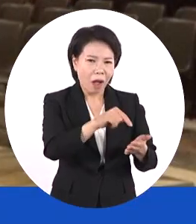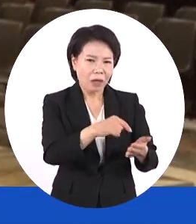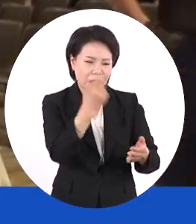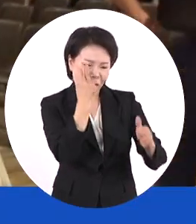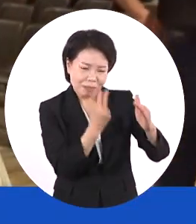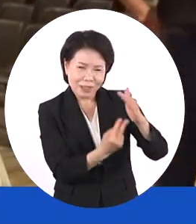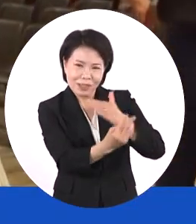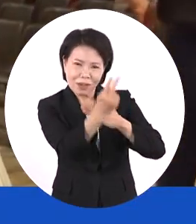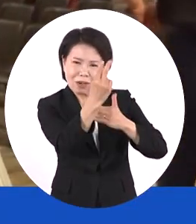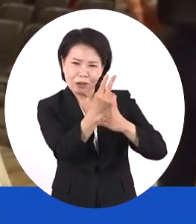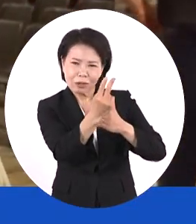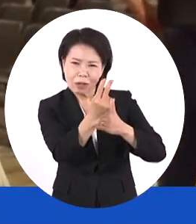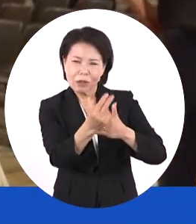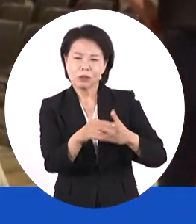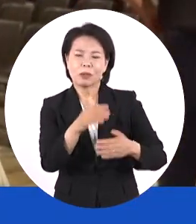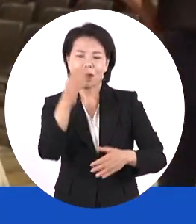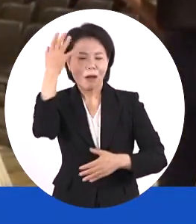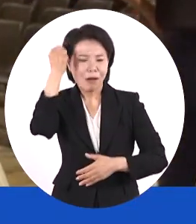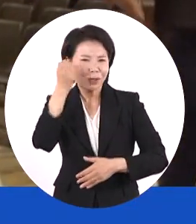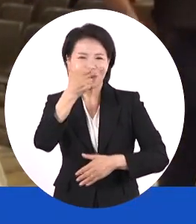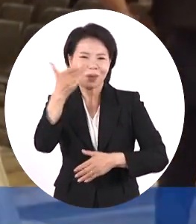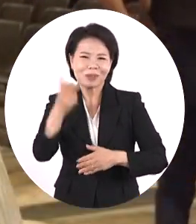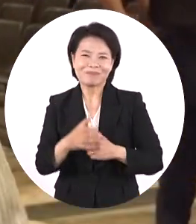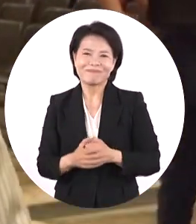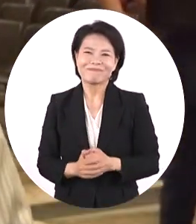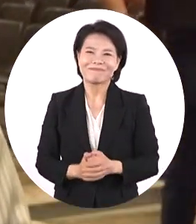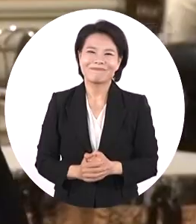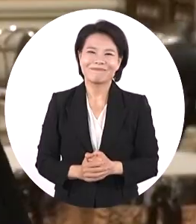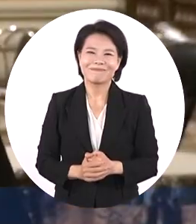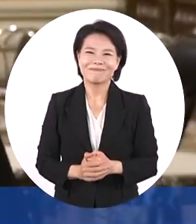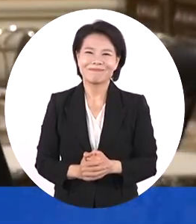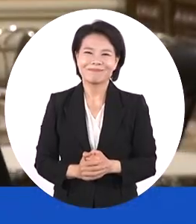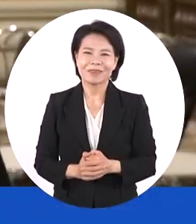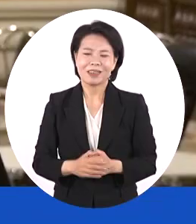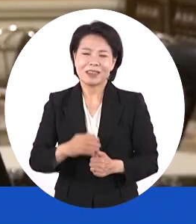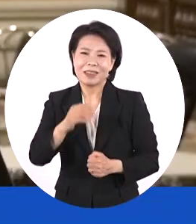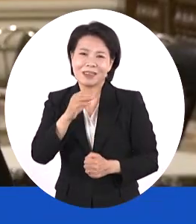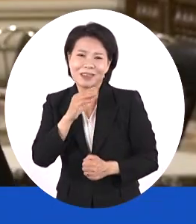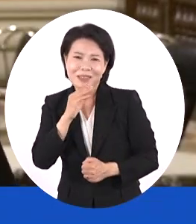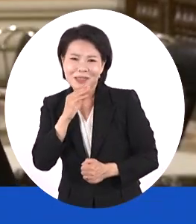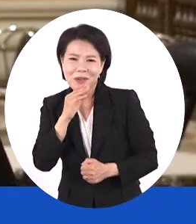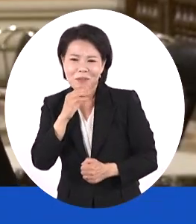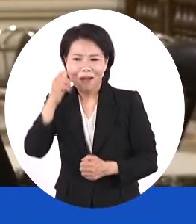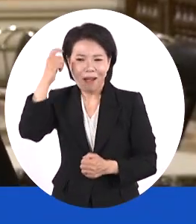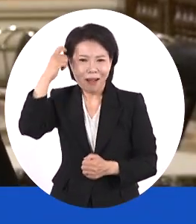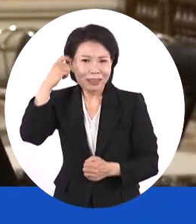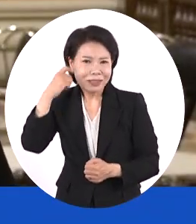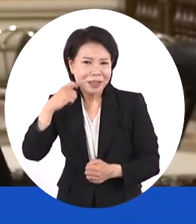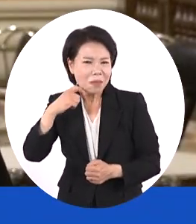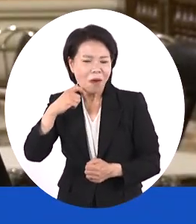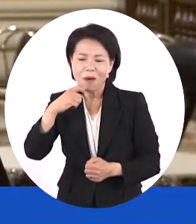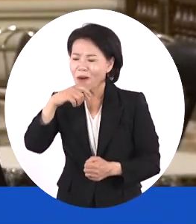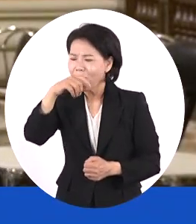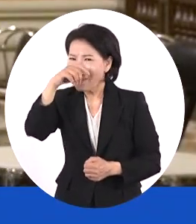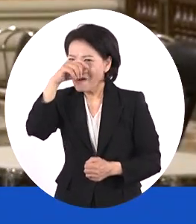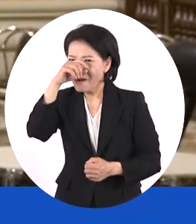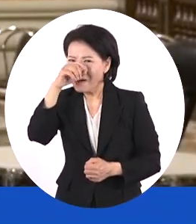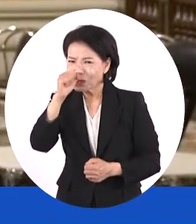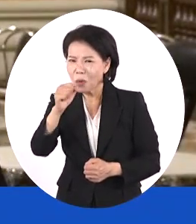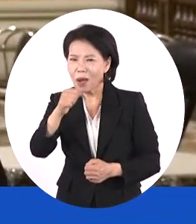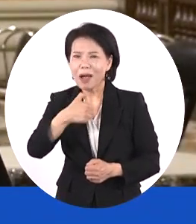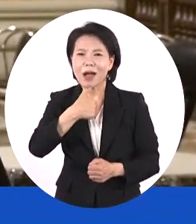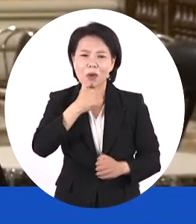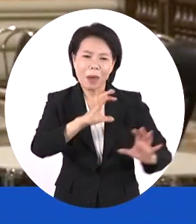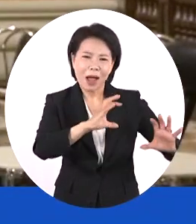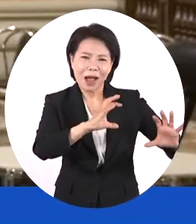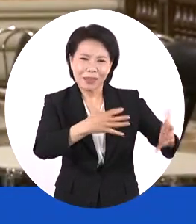good in this vision of a universal peace. 정말 4.3 레퀴엠의 행사를 가지게 됐는데 특별히